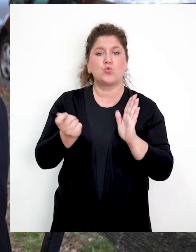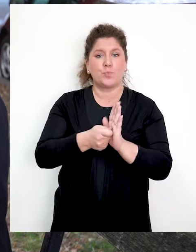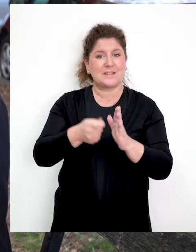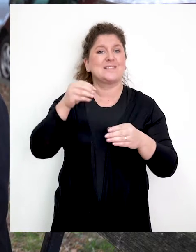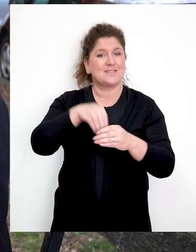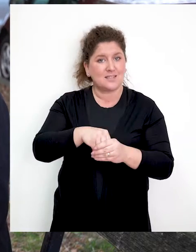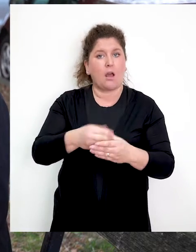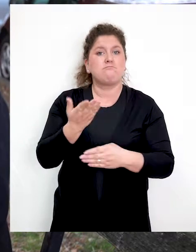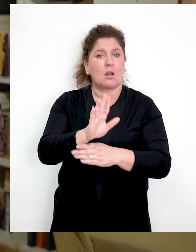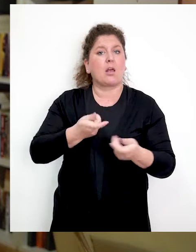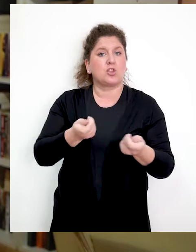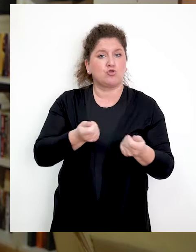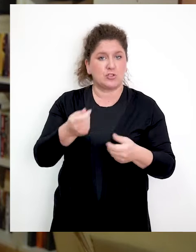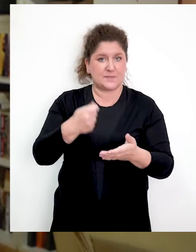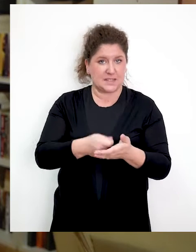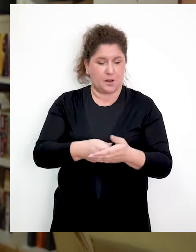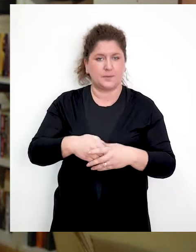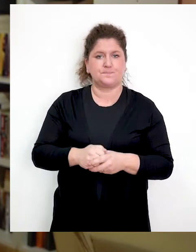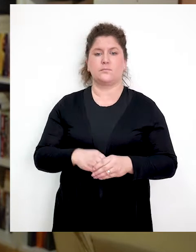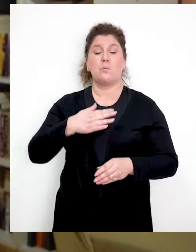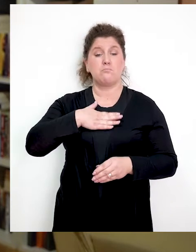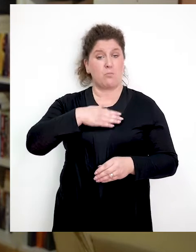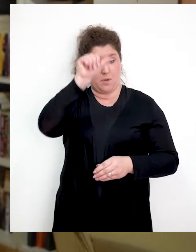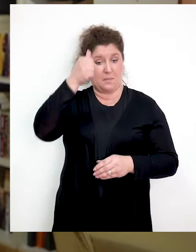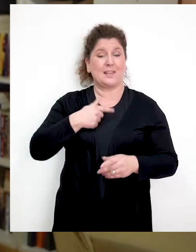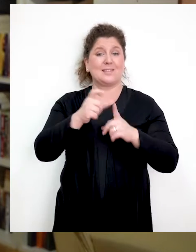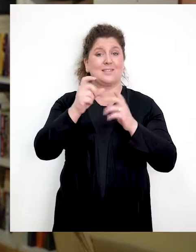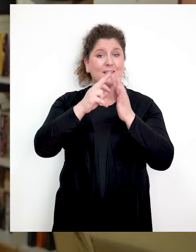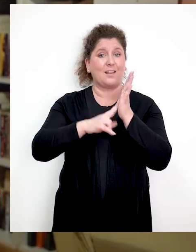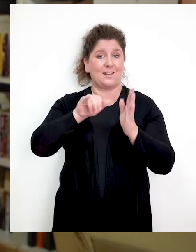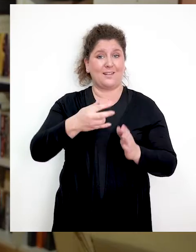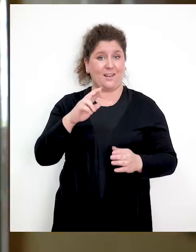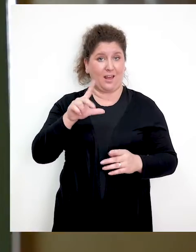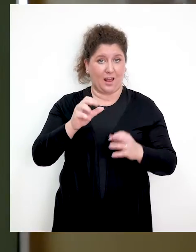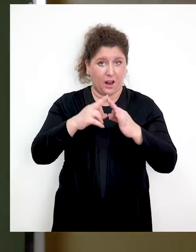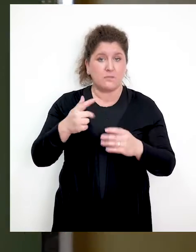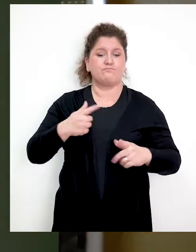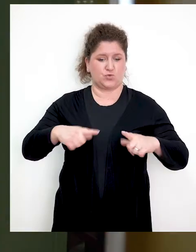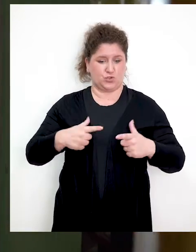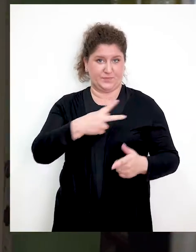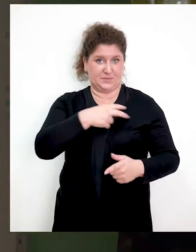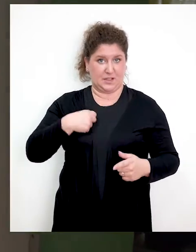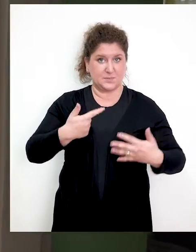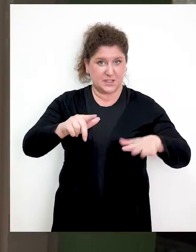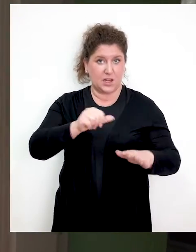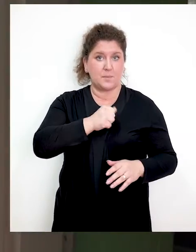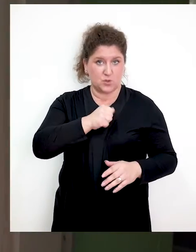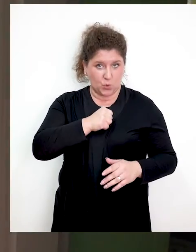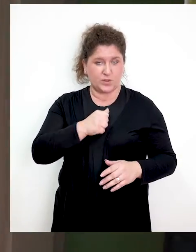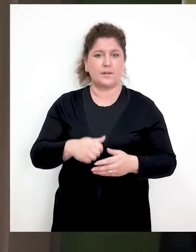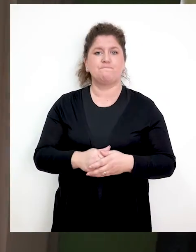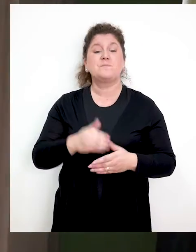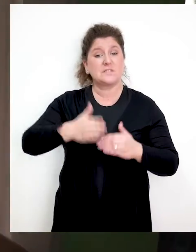po tržišnim cijenama. Ja sam Danijela, živim u Zagrebu 17 godina već. Zadnjih 5 godina se koristim